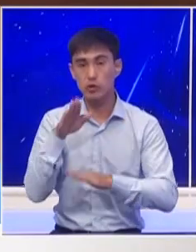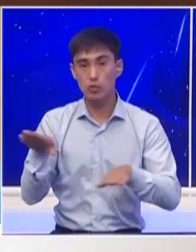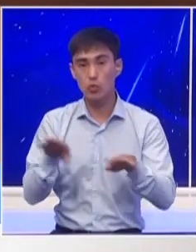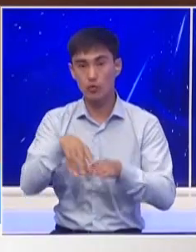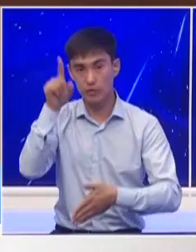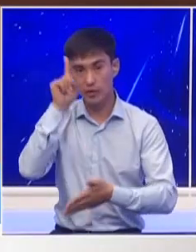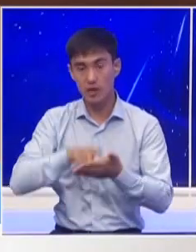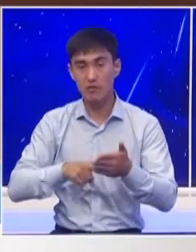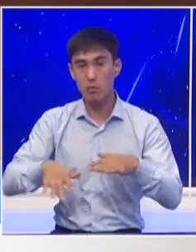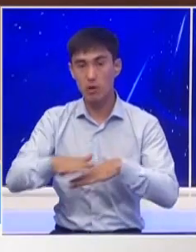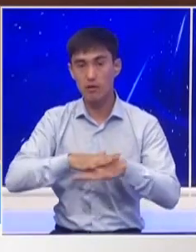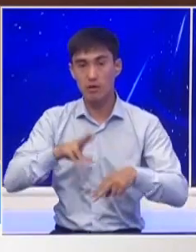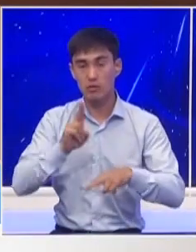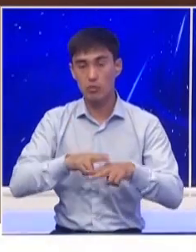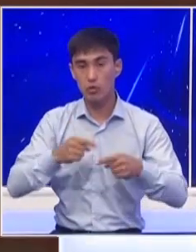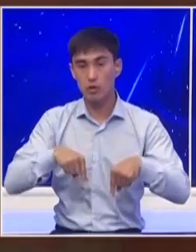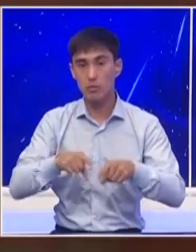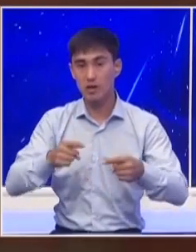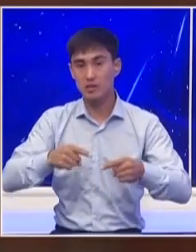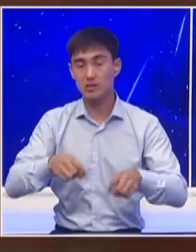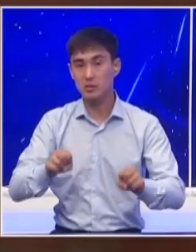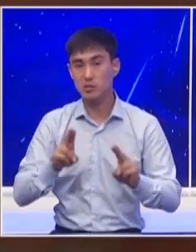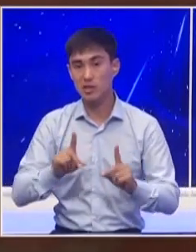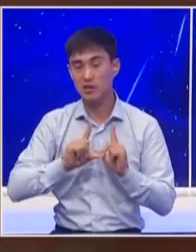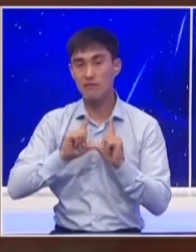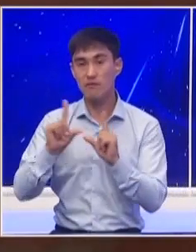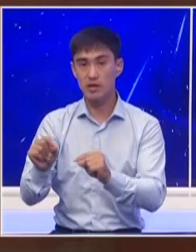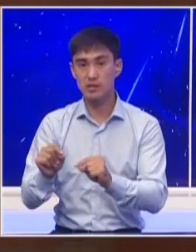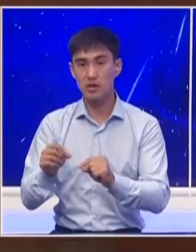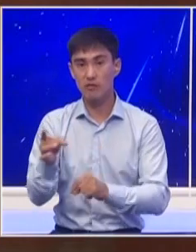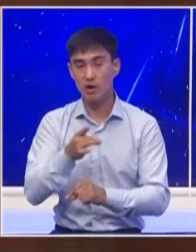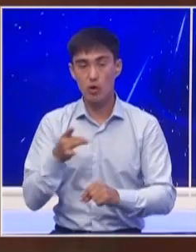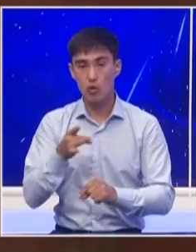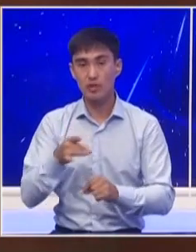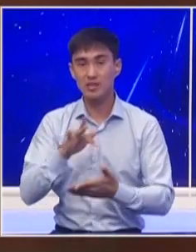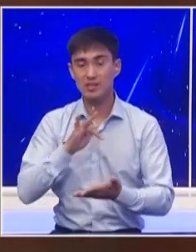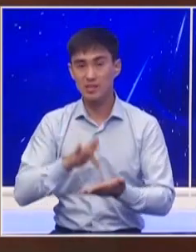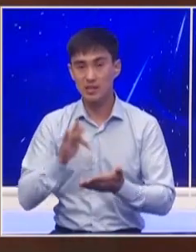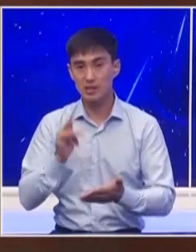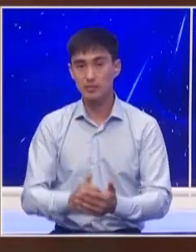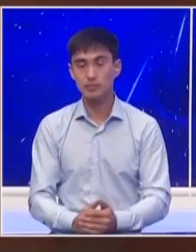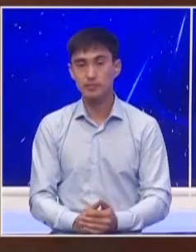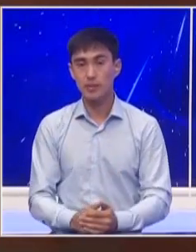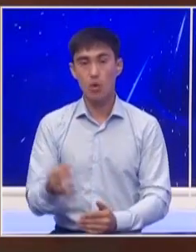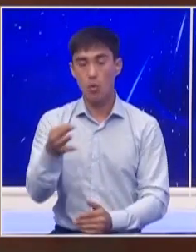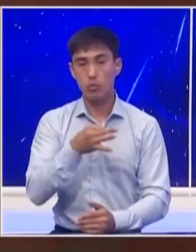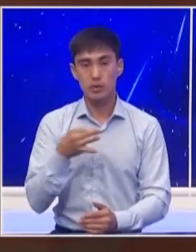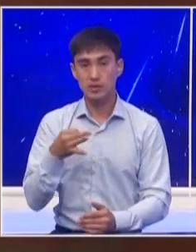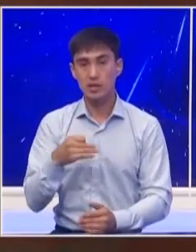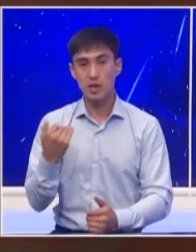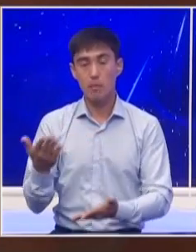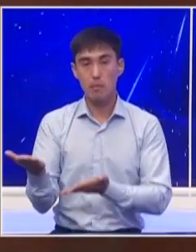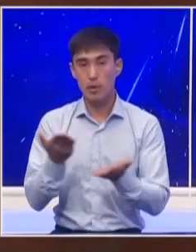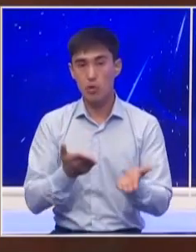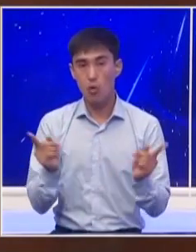к правоохранительным органам организовали выезды в районные центры области для